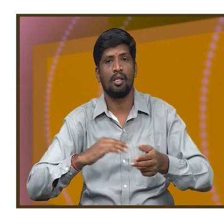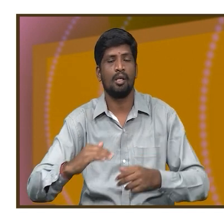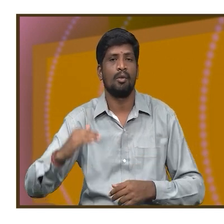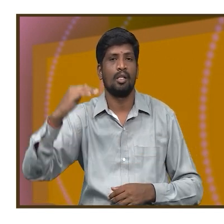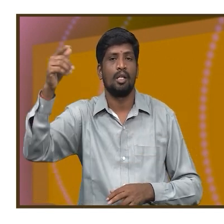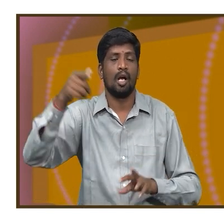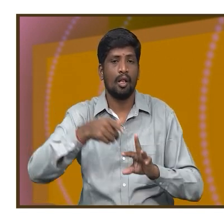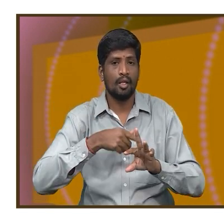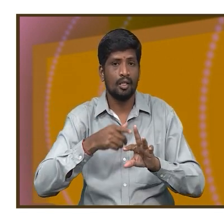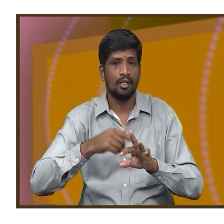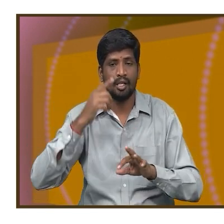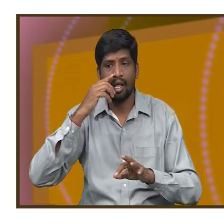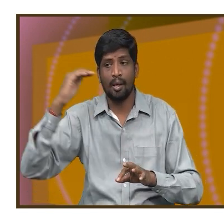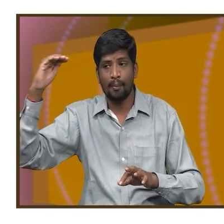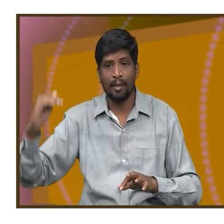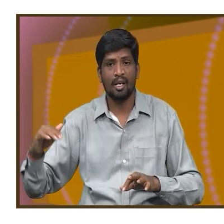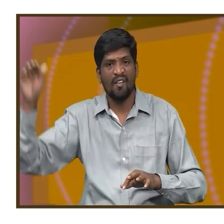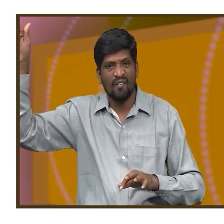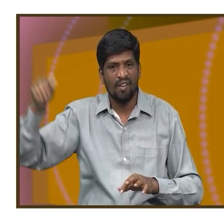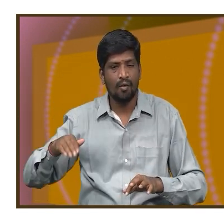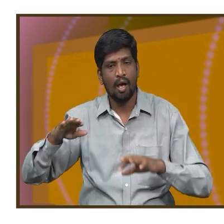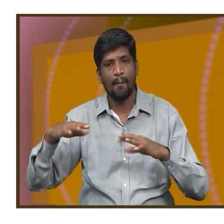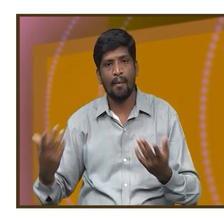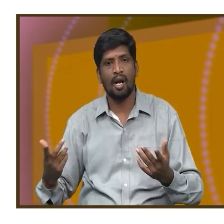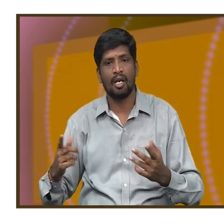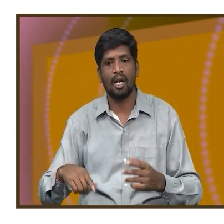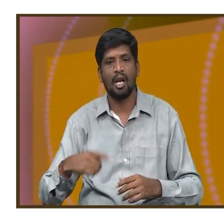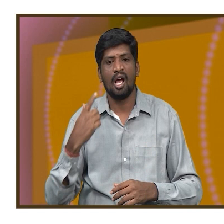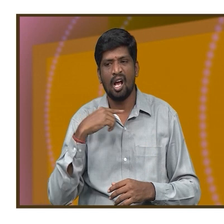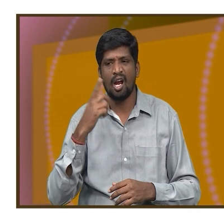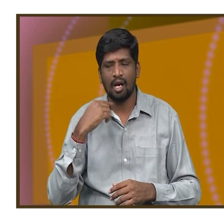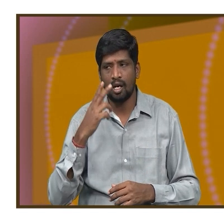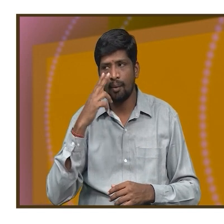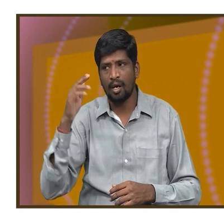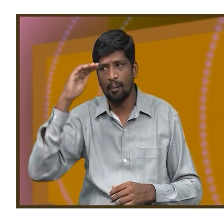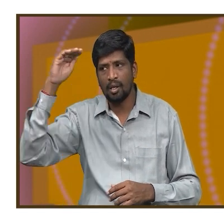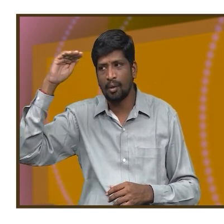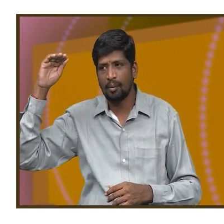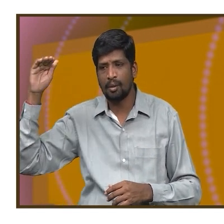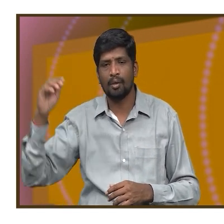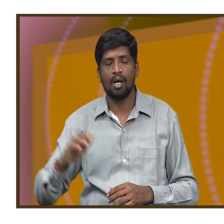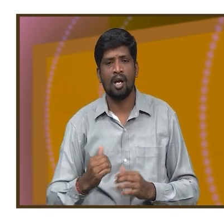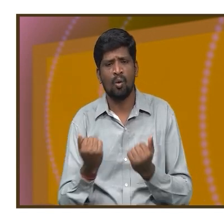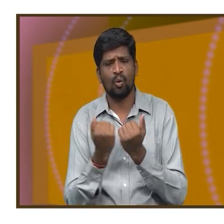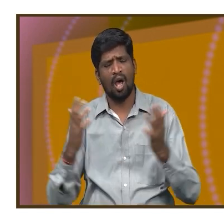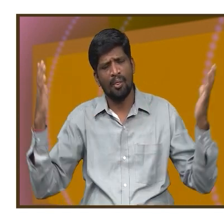செருப்பு கொடுத்த அந்த பொண்ணு வருவாளா மாட்டாளான்னு சொல்லி தினமும் அப்படியே ஒரு ஆர்வத்தோடு அந்த கூட்டத்திற்கும் ஊடையும் அந்த சிறுமி வந்திருக்காளா என்று சொல்லி